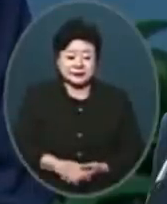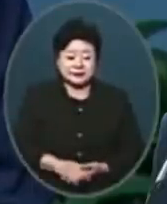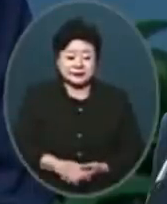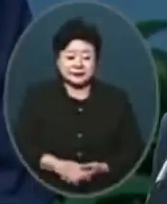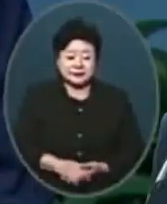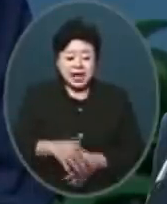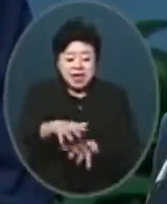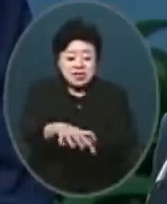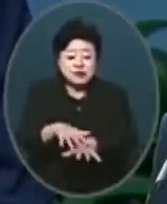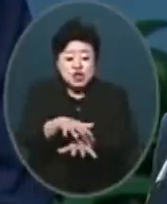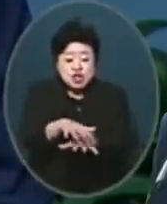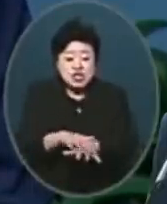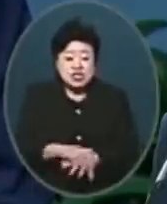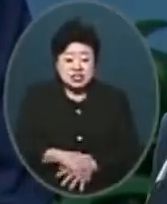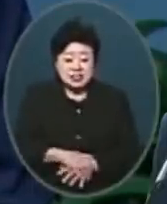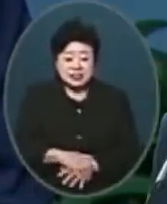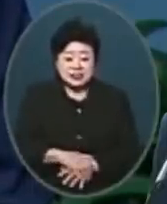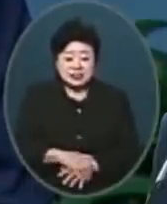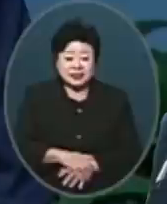그물을